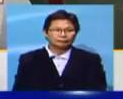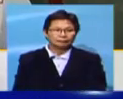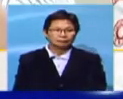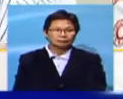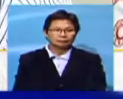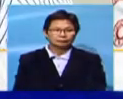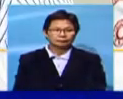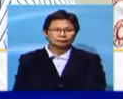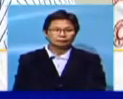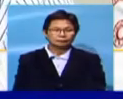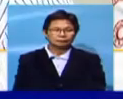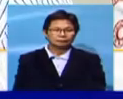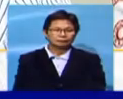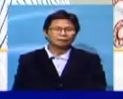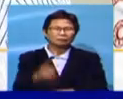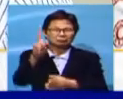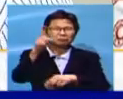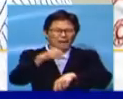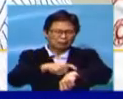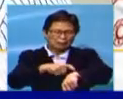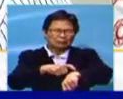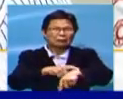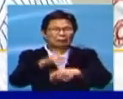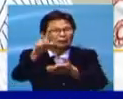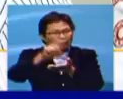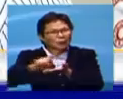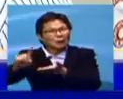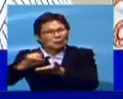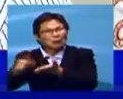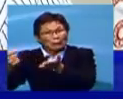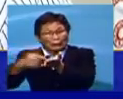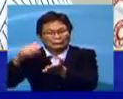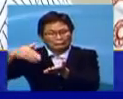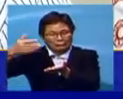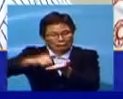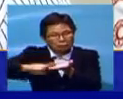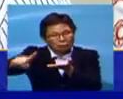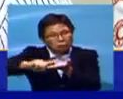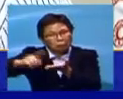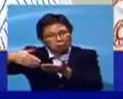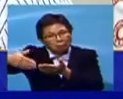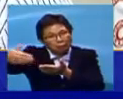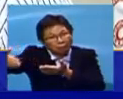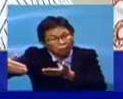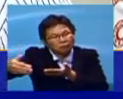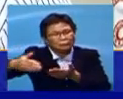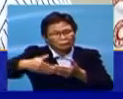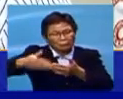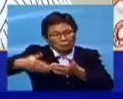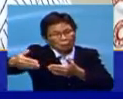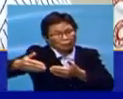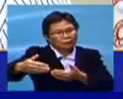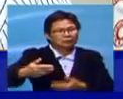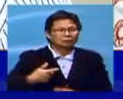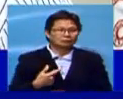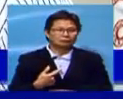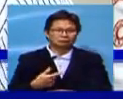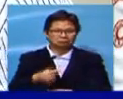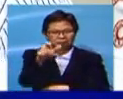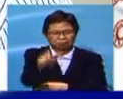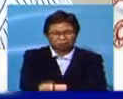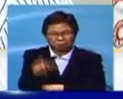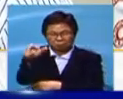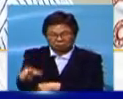keseksaan dalam masa berapa minggu nanti akan ada lagi apa ni penjeraian terancang yang akan